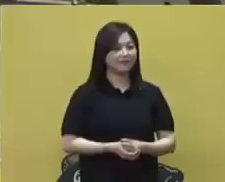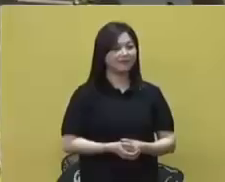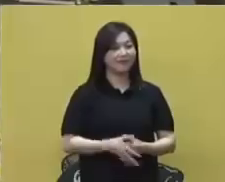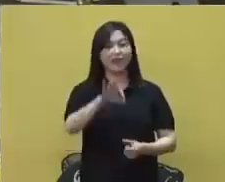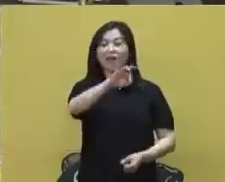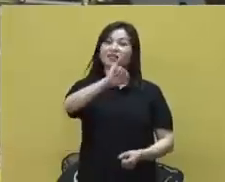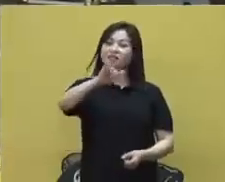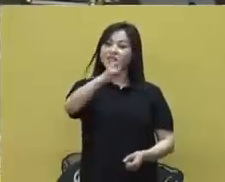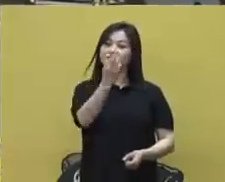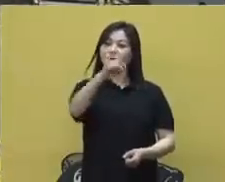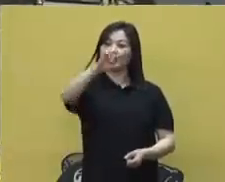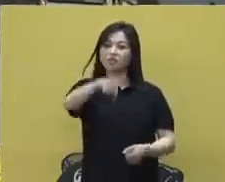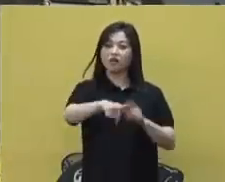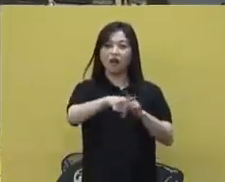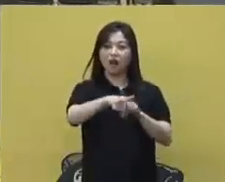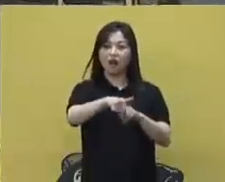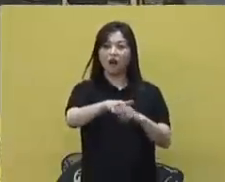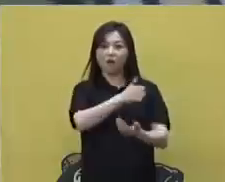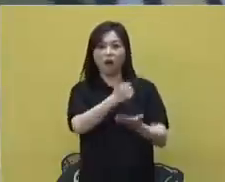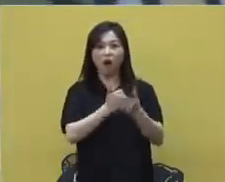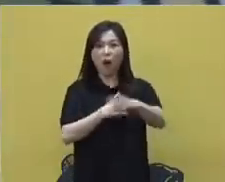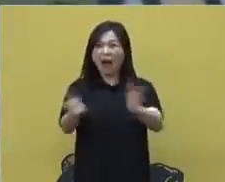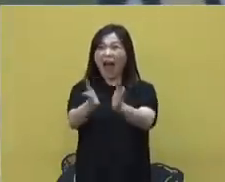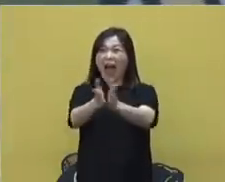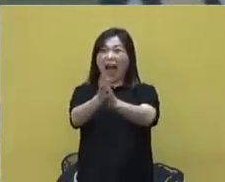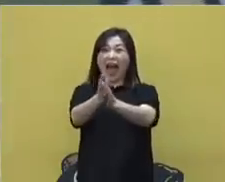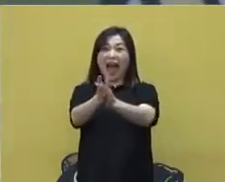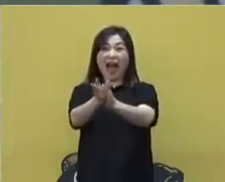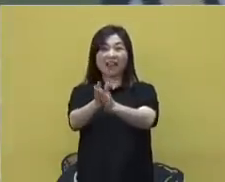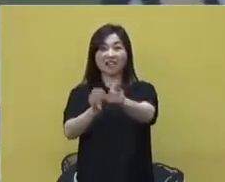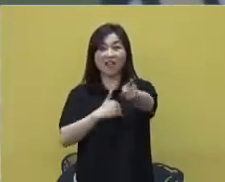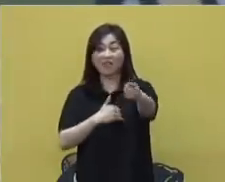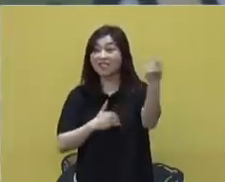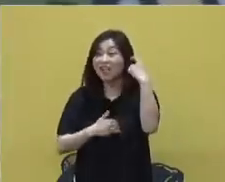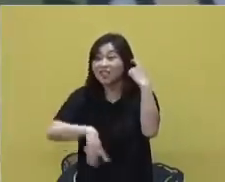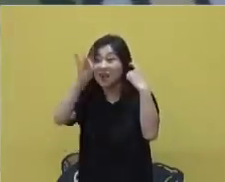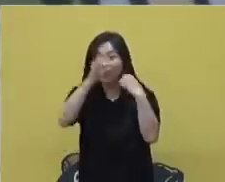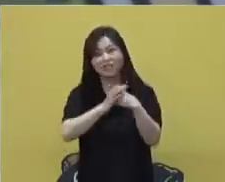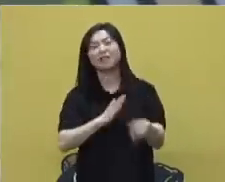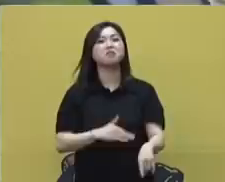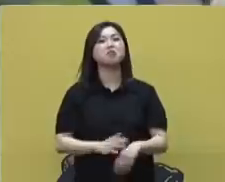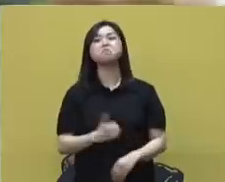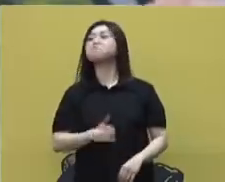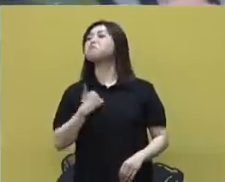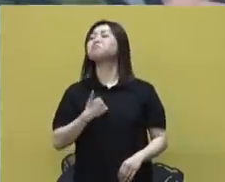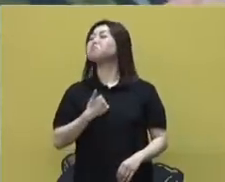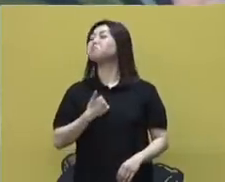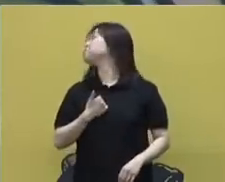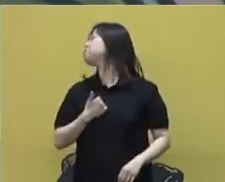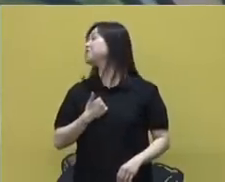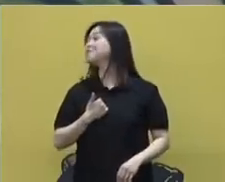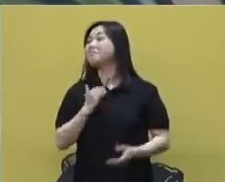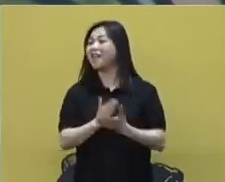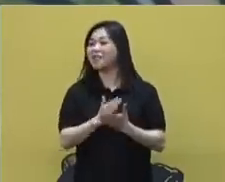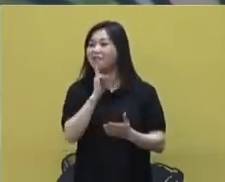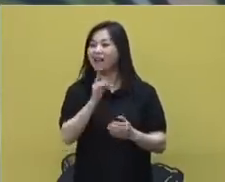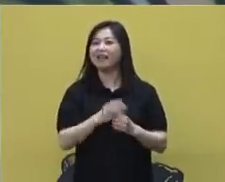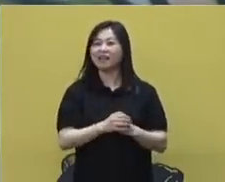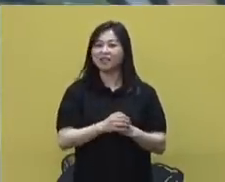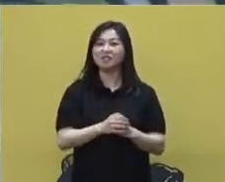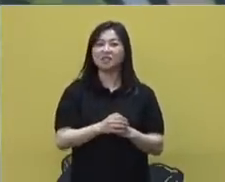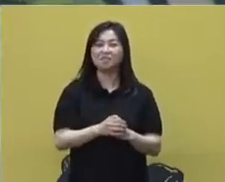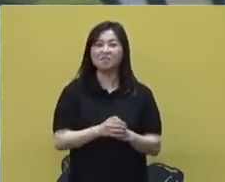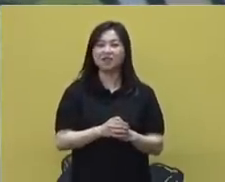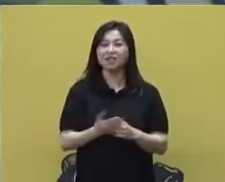이종석 전 장관님 이런 박수는 태어나서 처음이시죠? 아니 삐지지 말라고. 아니 원래 그렇게 하시려고 하셨어요. 아니, 주문형 박수라고 생각했죠.